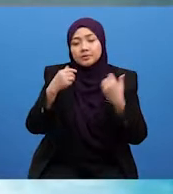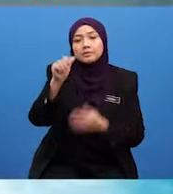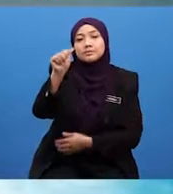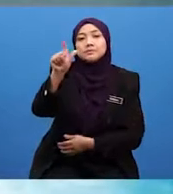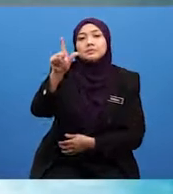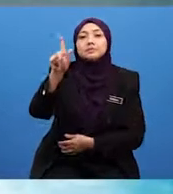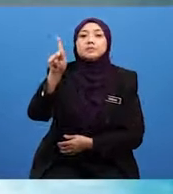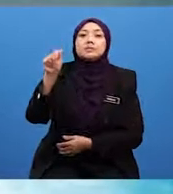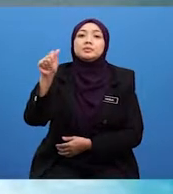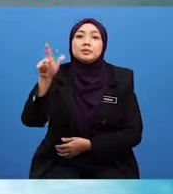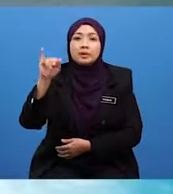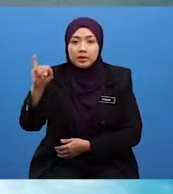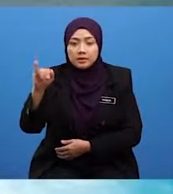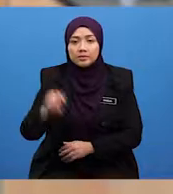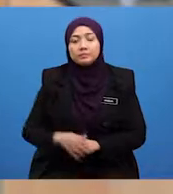alkali.